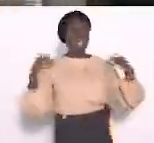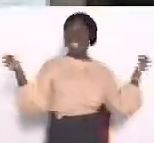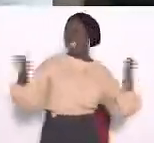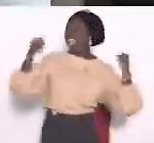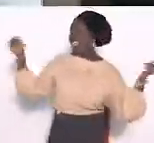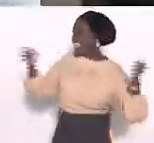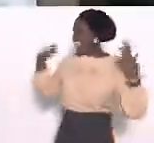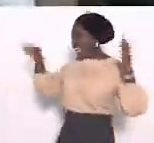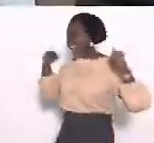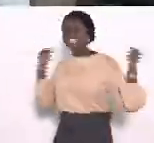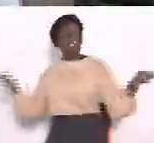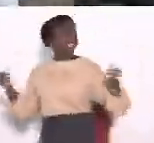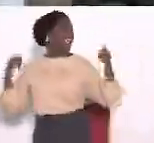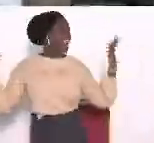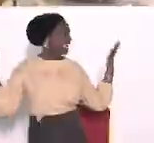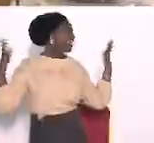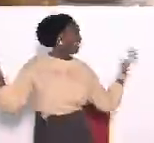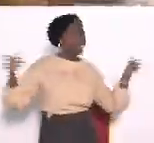vieluya